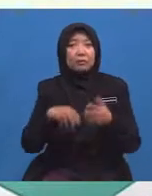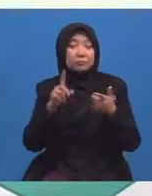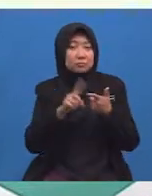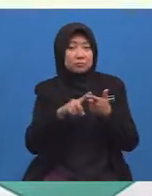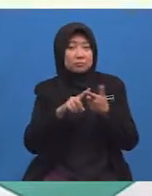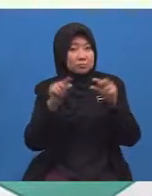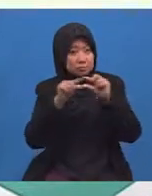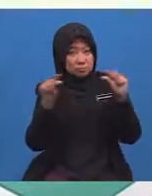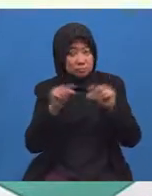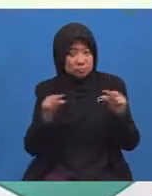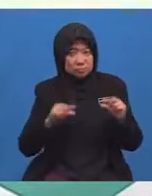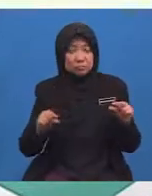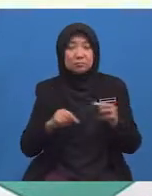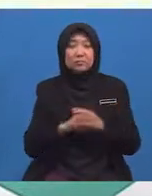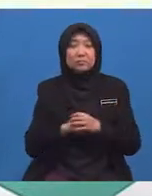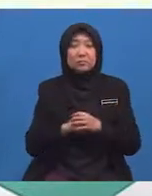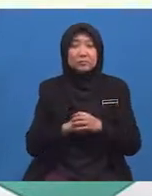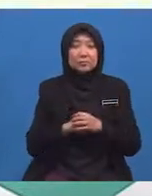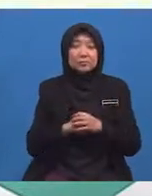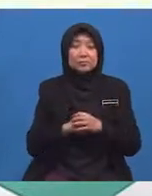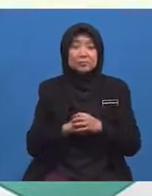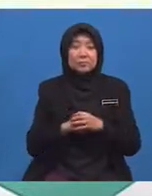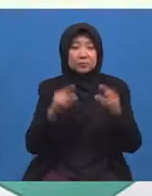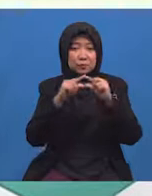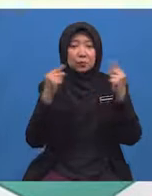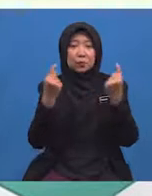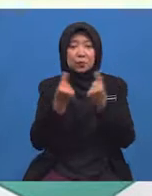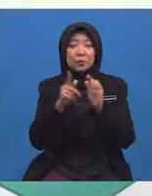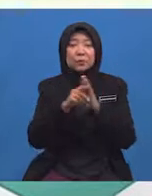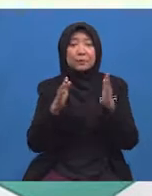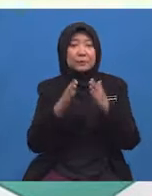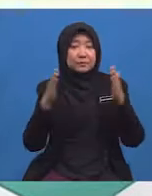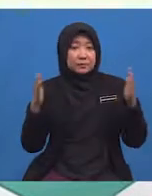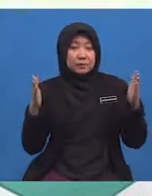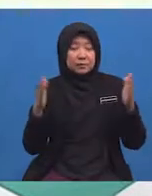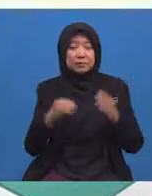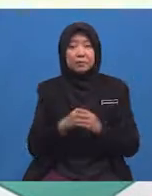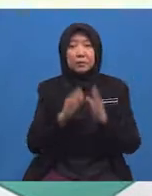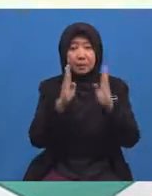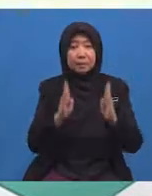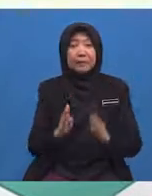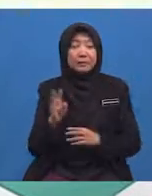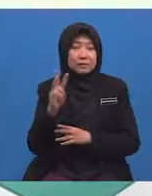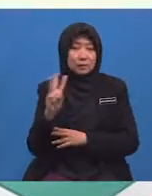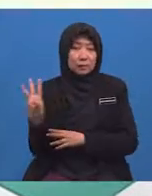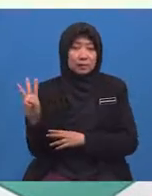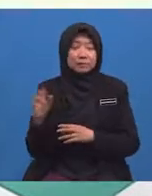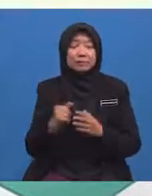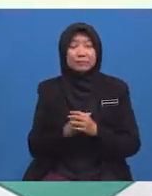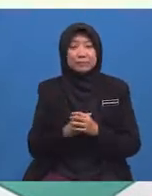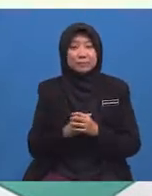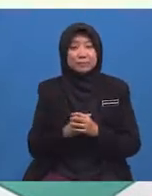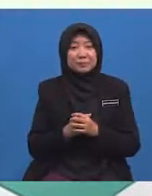diikuti lapisan yang terdiri daripada golongan pembesar atau golongan bangsawan.